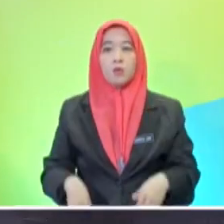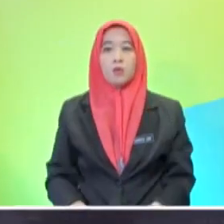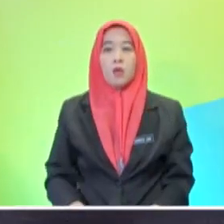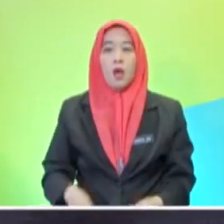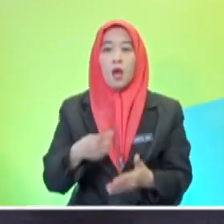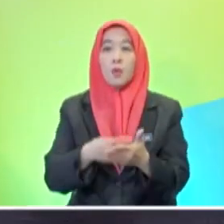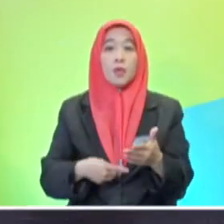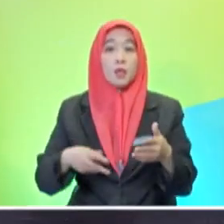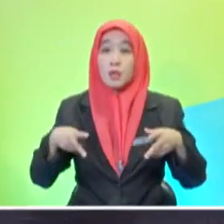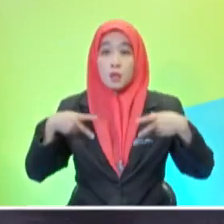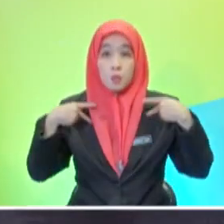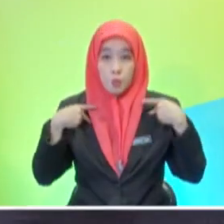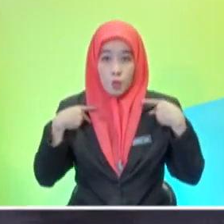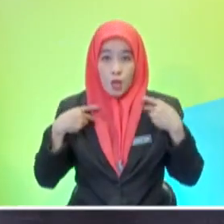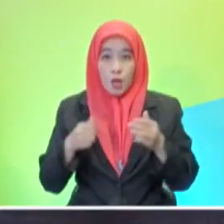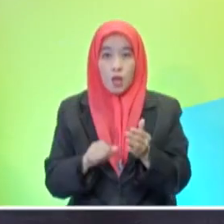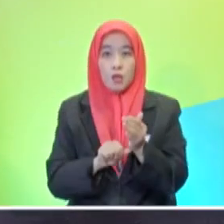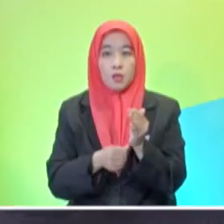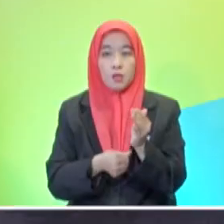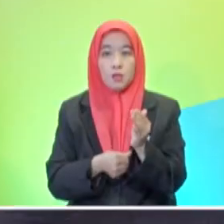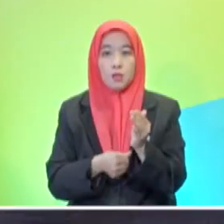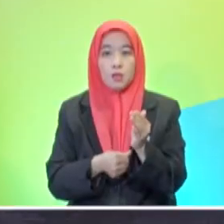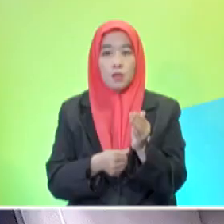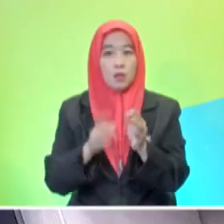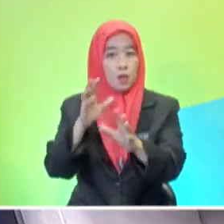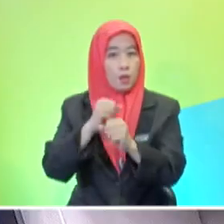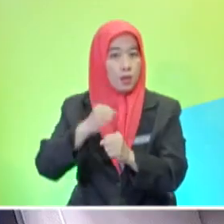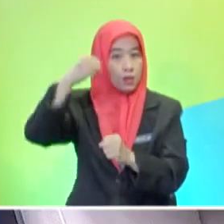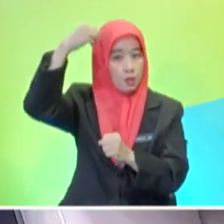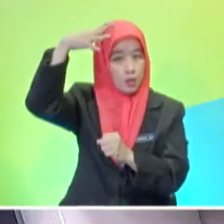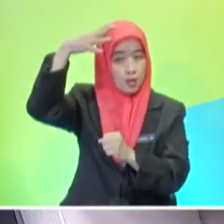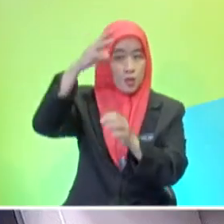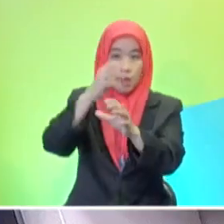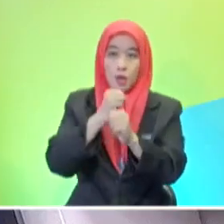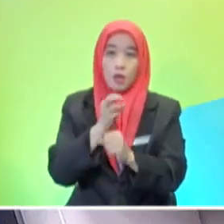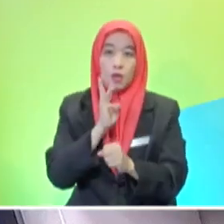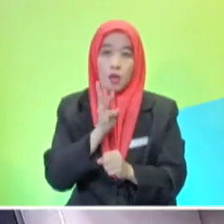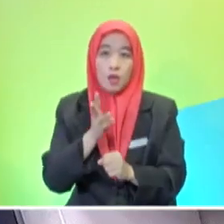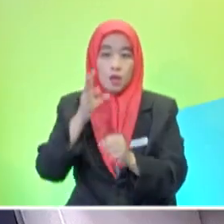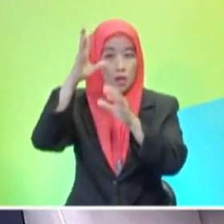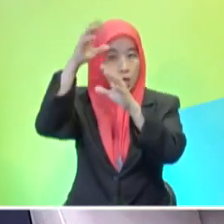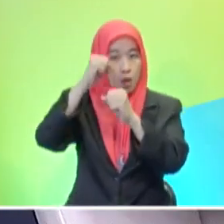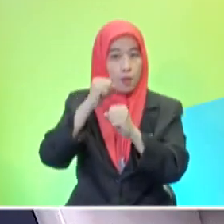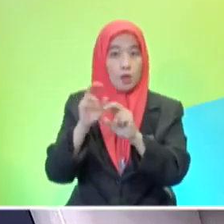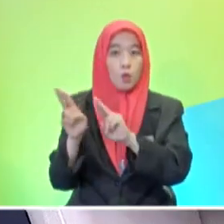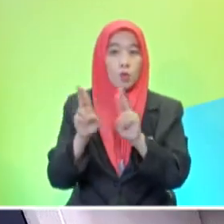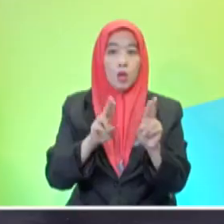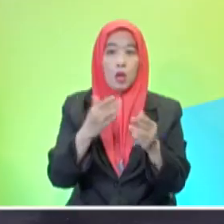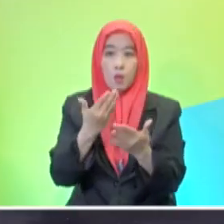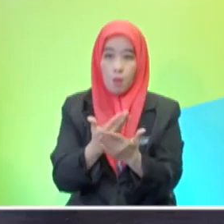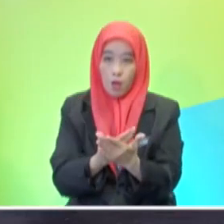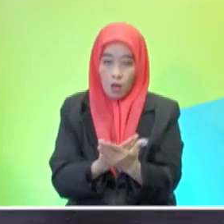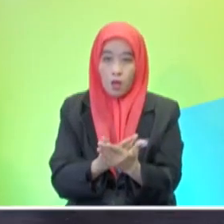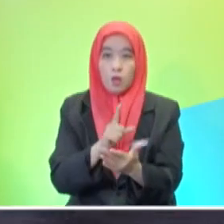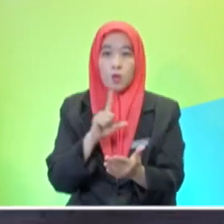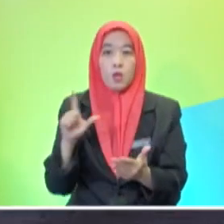asas dia? Dia mesti dapatkan cahaya matahari, dia mesti dapatkan air, dia mesti dapatkan udara. Barulah